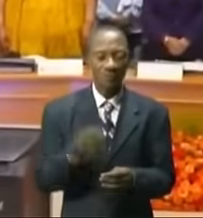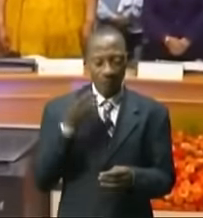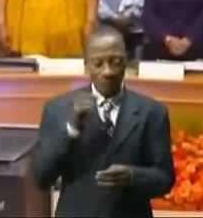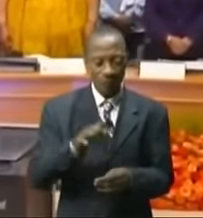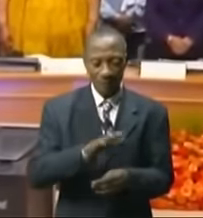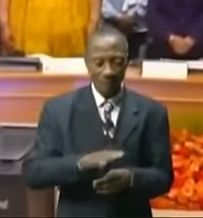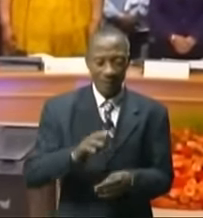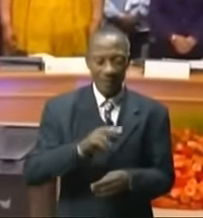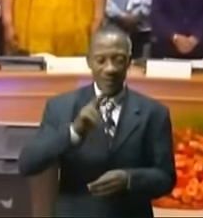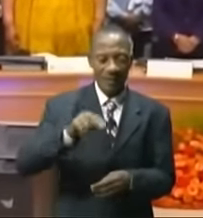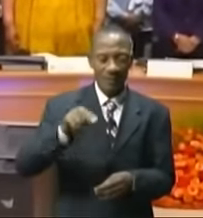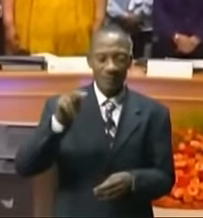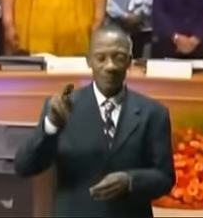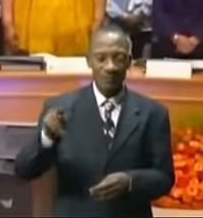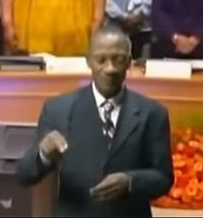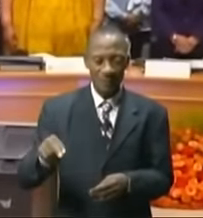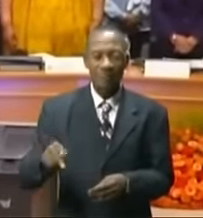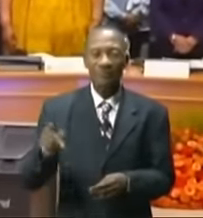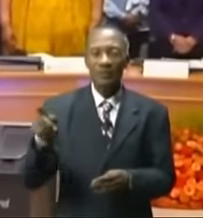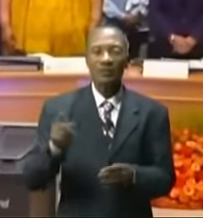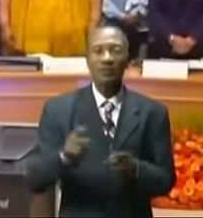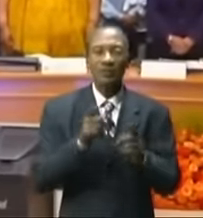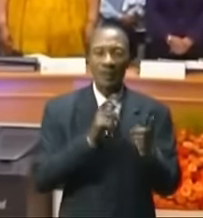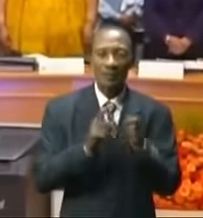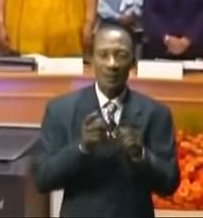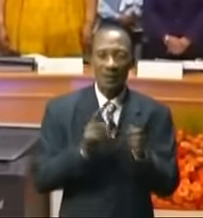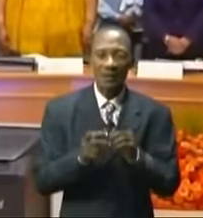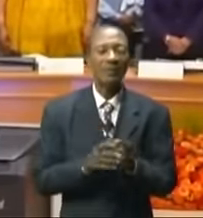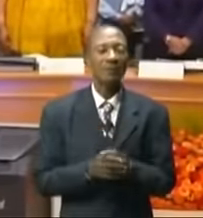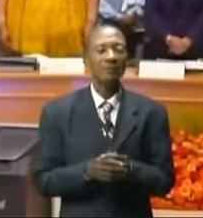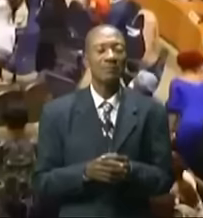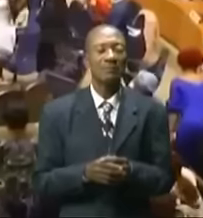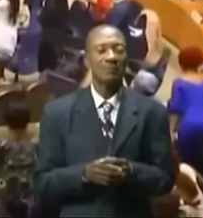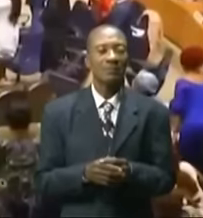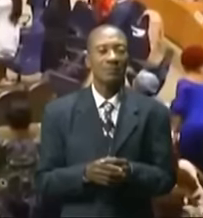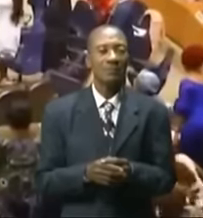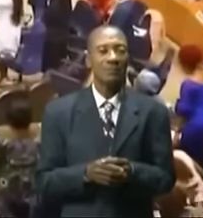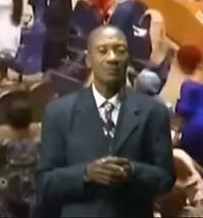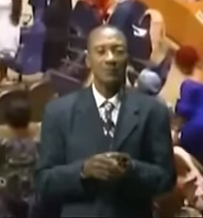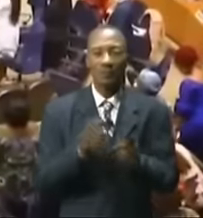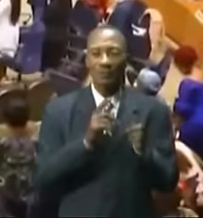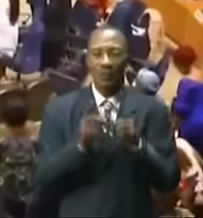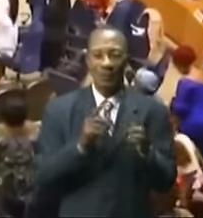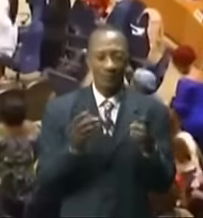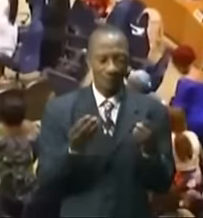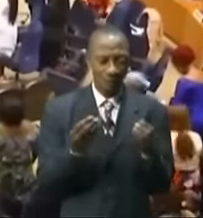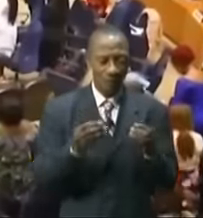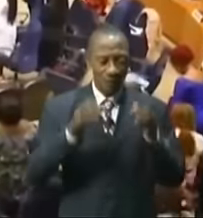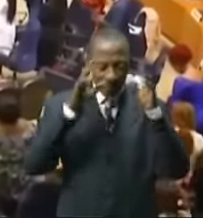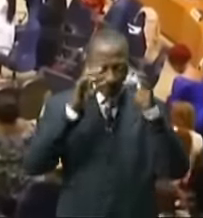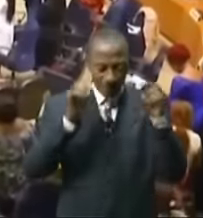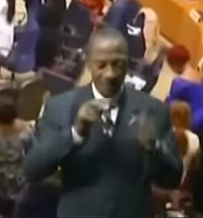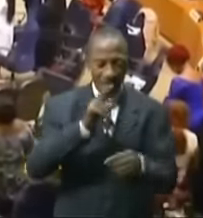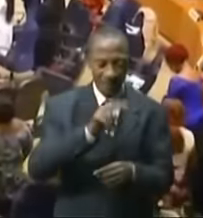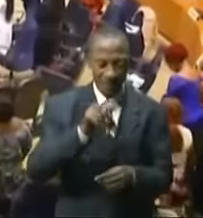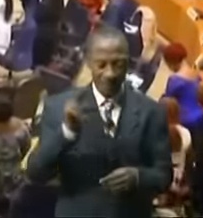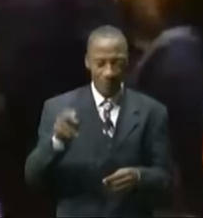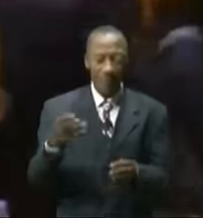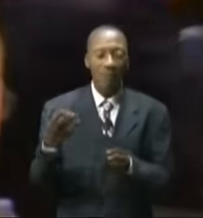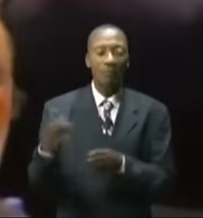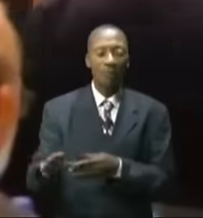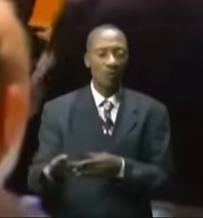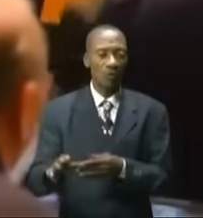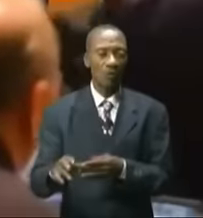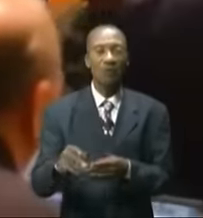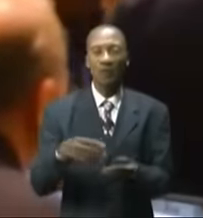de compassion à Mme Monica Ngeingos, première dame de la Namibie et présidente de l'OPDAD, a marqué l'ouverture de cette réunion